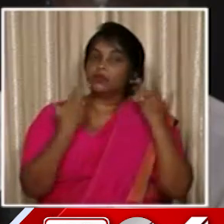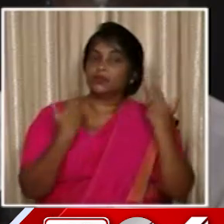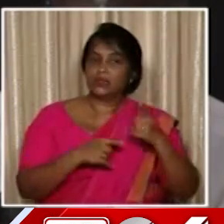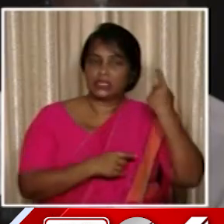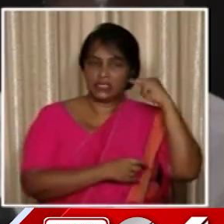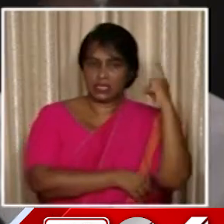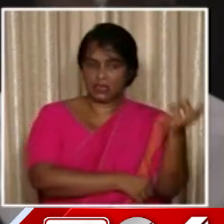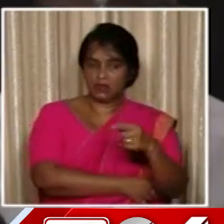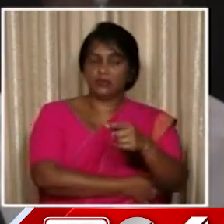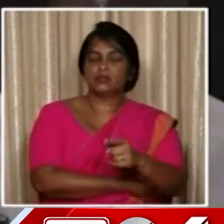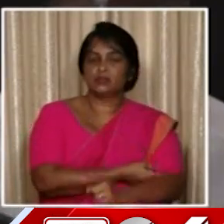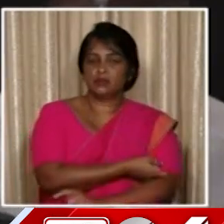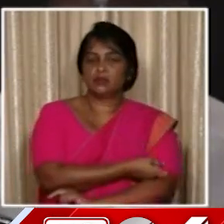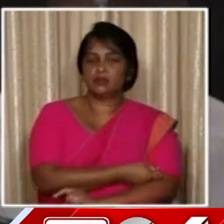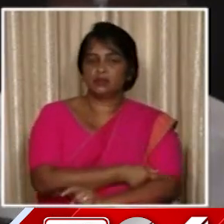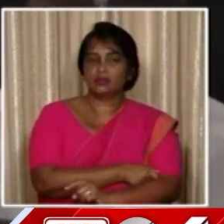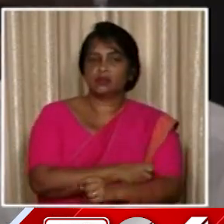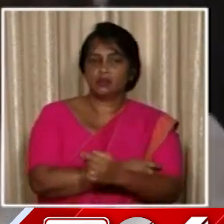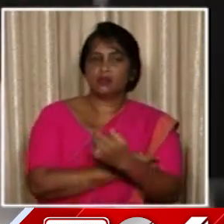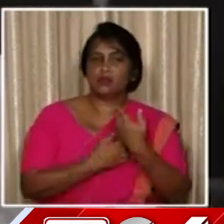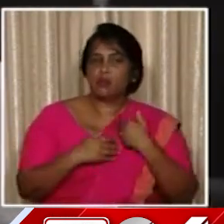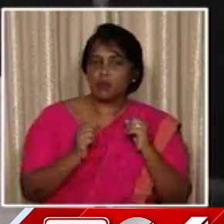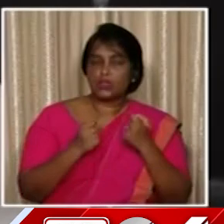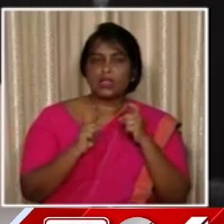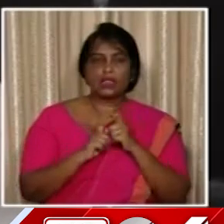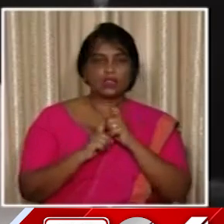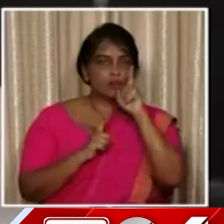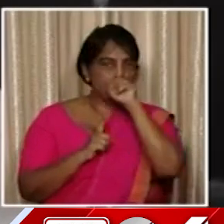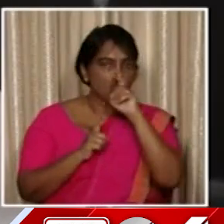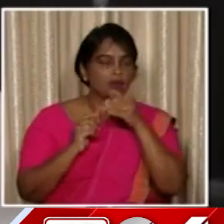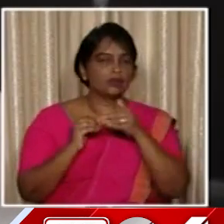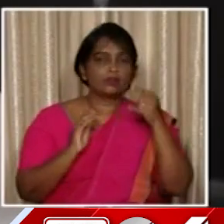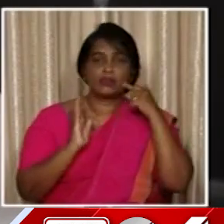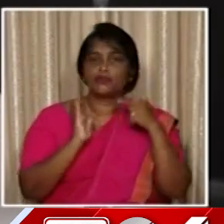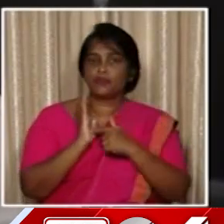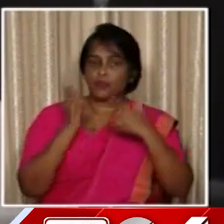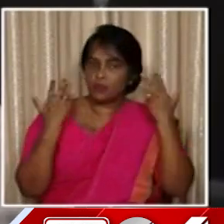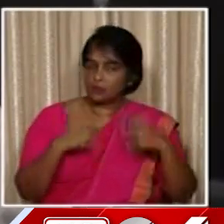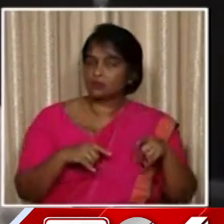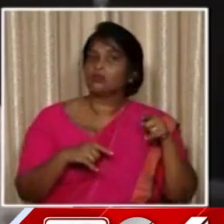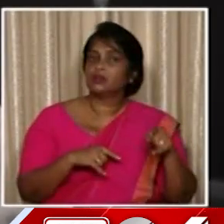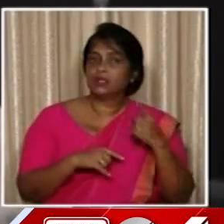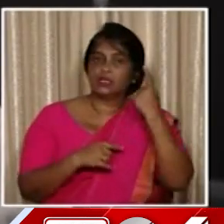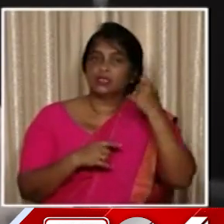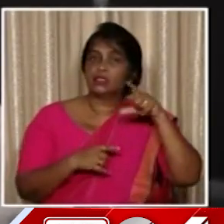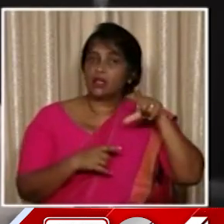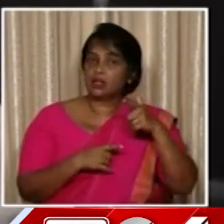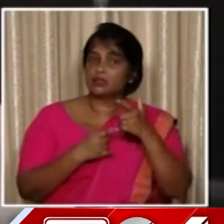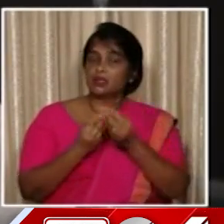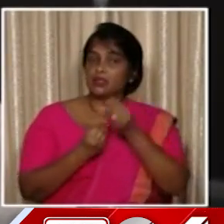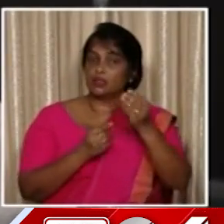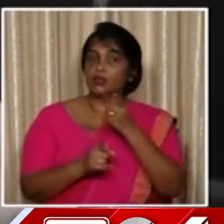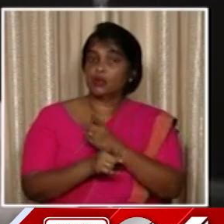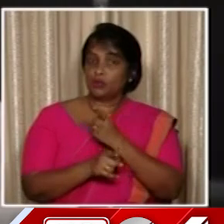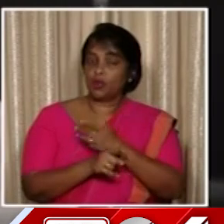දින. මම උත්සාහ කරනවා දෙසැම්බර් මාසයේ තුලදී මේ විභාගේ පාත්වලා මේ 1700න් ලබා දෙන ගුරුවරුන්ගෙන්